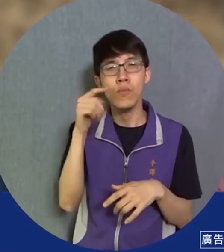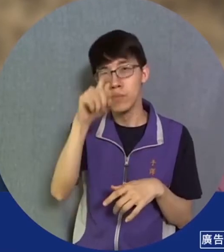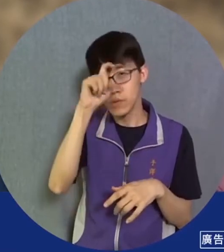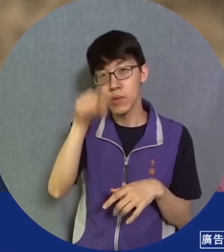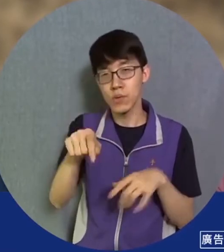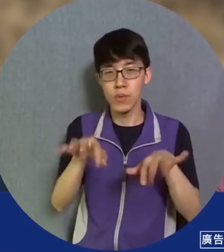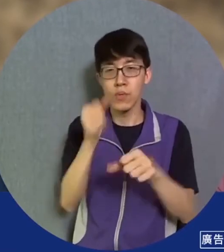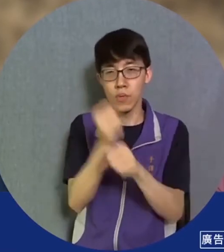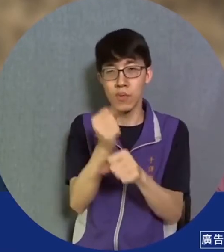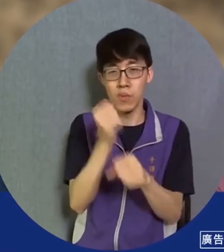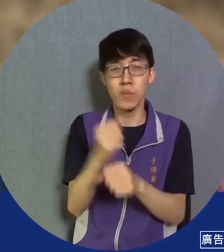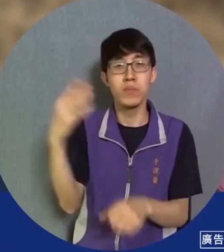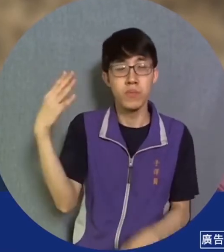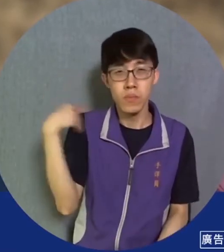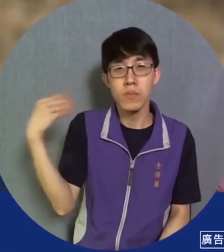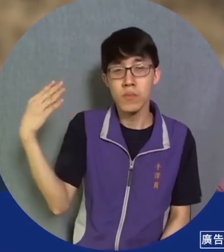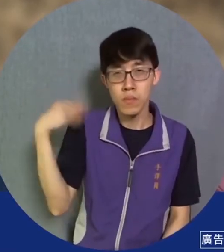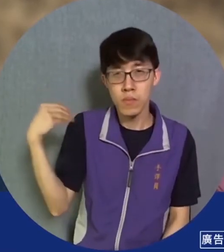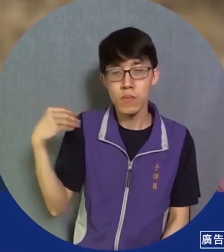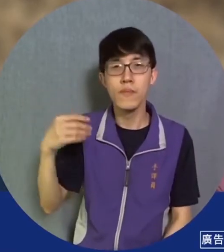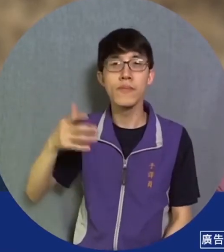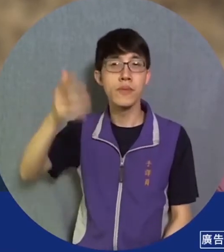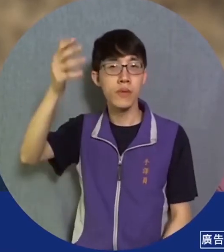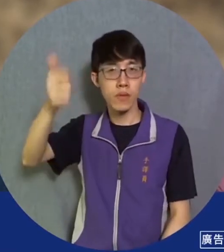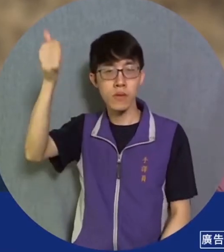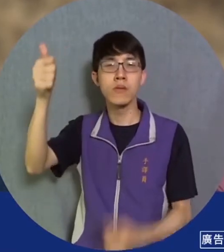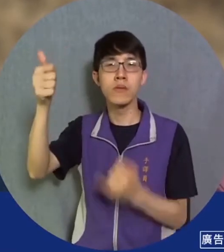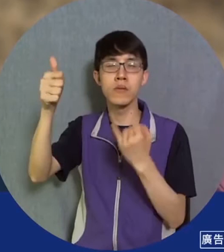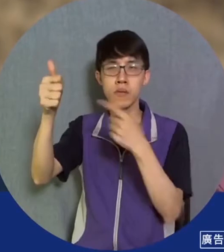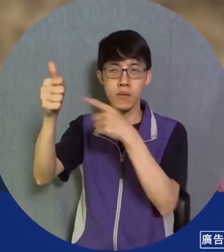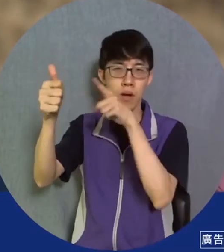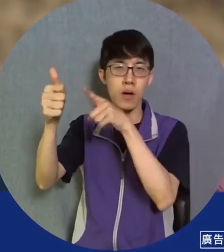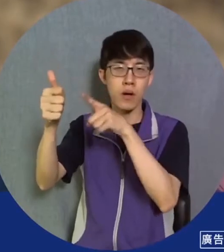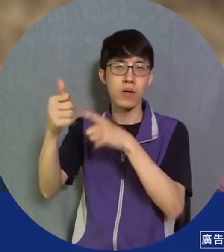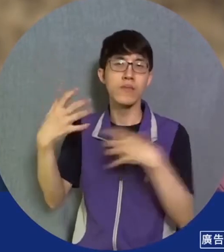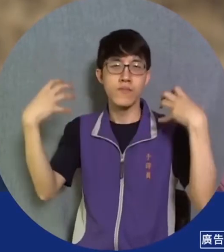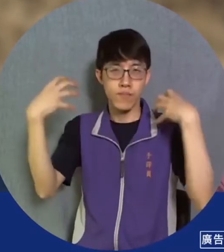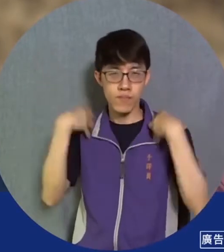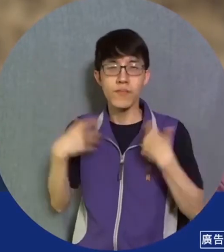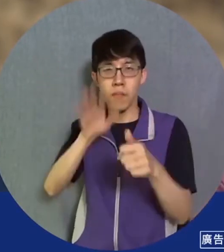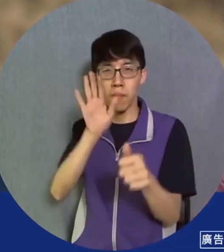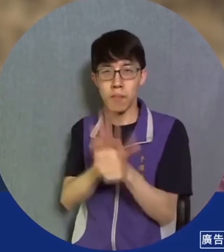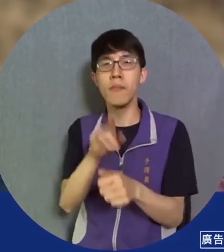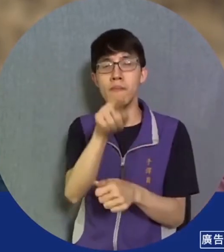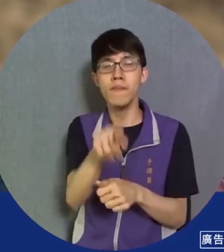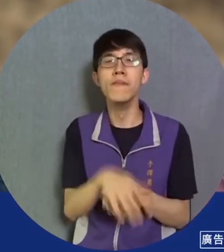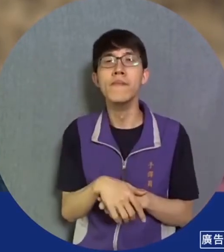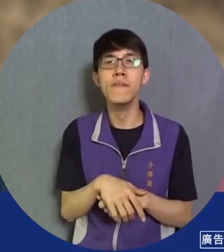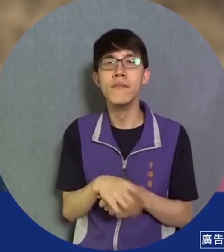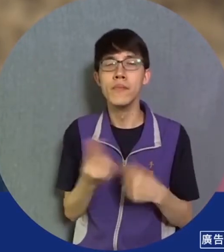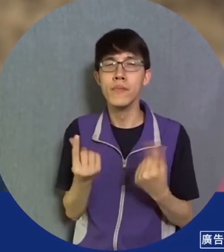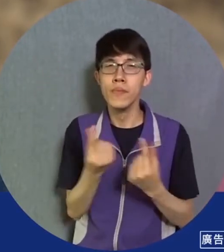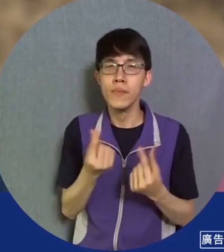理的工作的话，那么这个时候呢，雇主很可能就有一个义务要提供给你一个，比方说你能够用